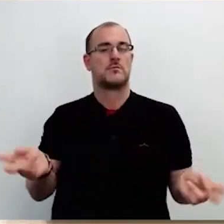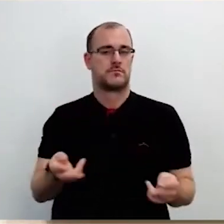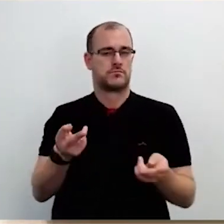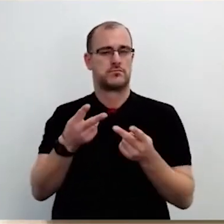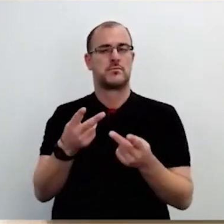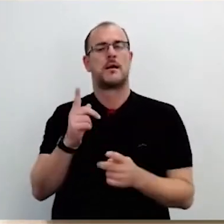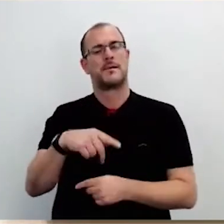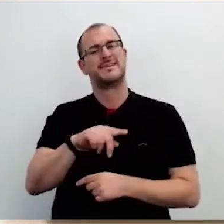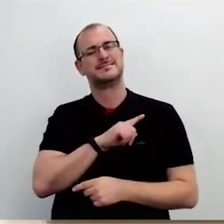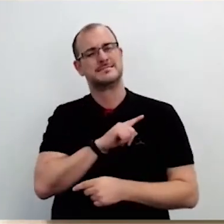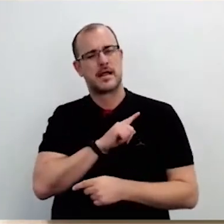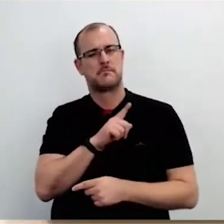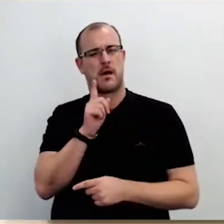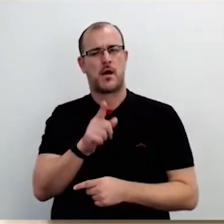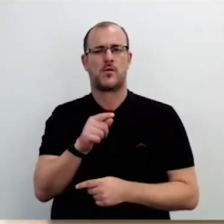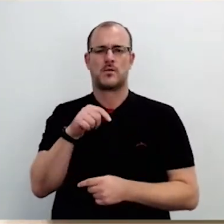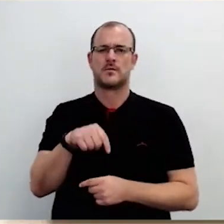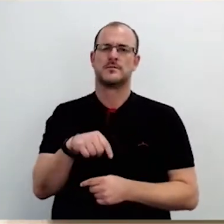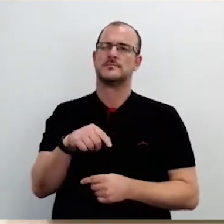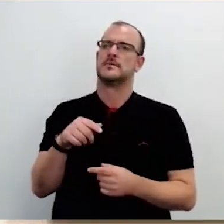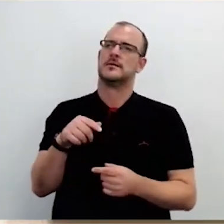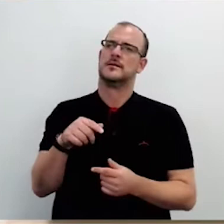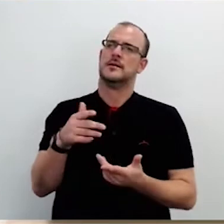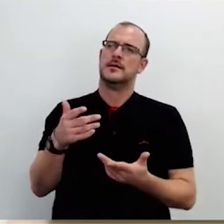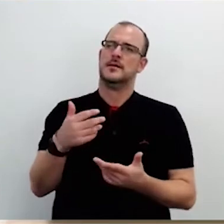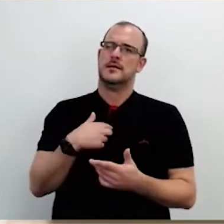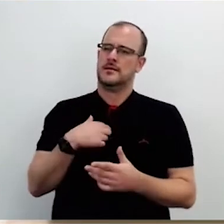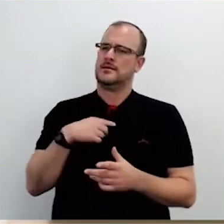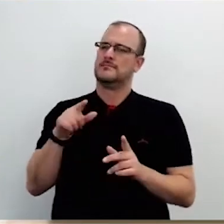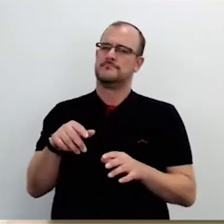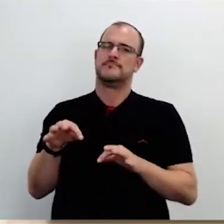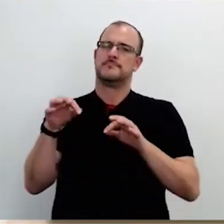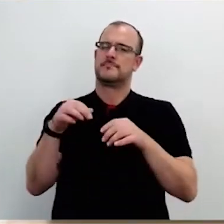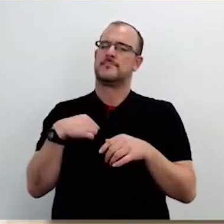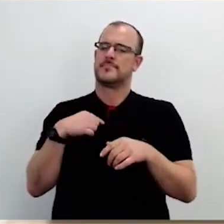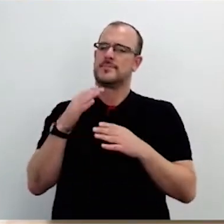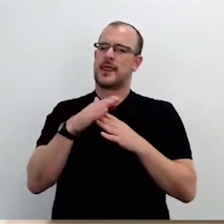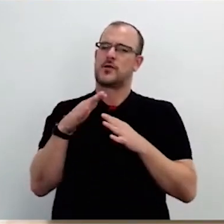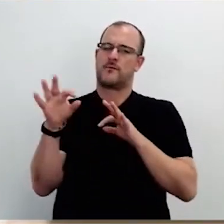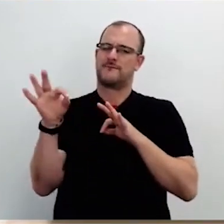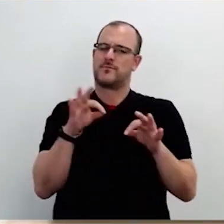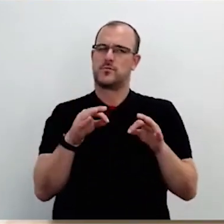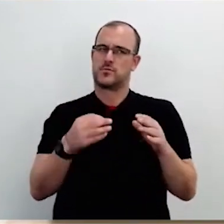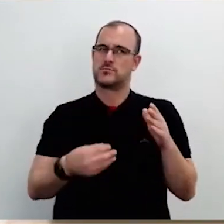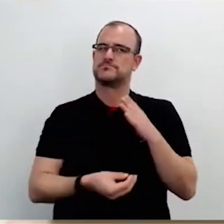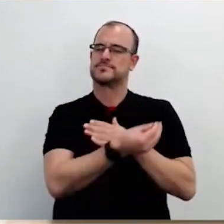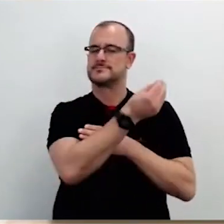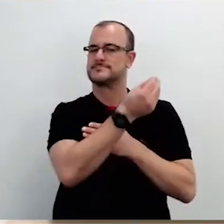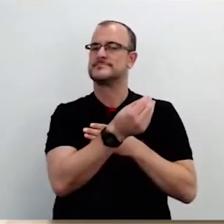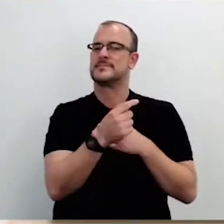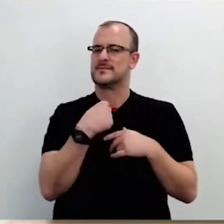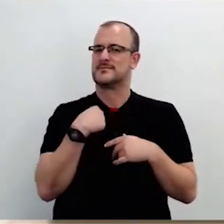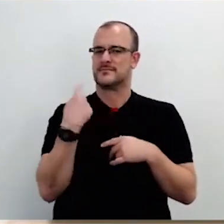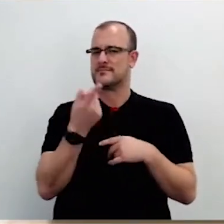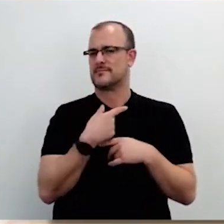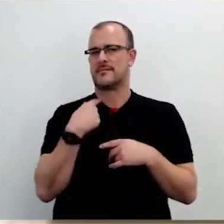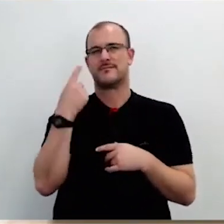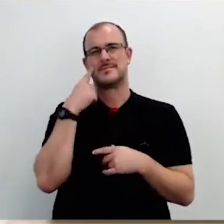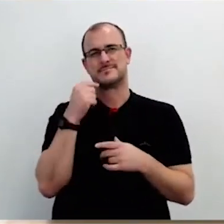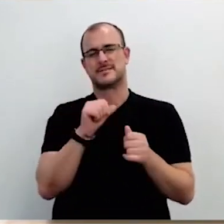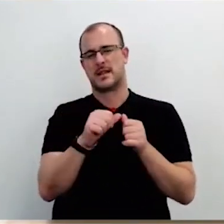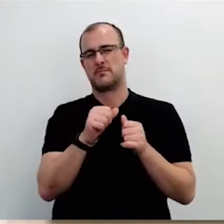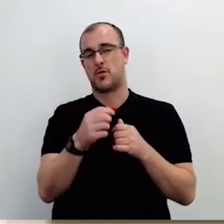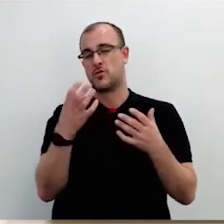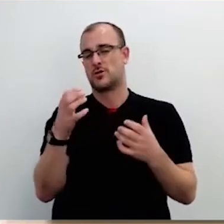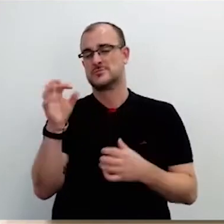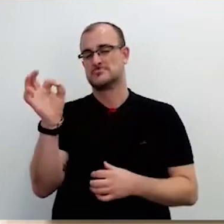aber selber uns hier auch in die Führung gehen wollen, weil wir glauben, und jeder weiß es,